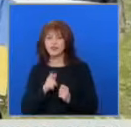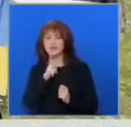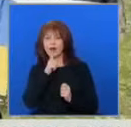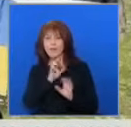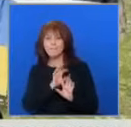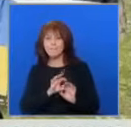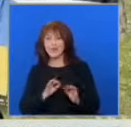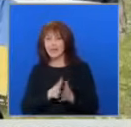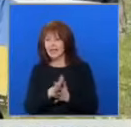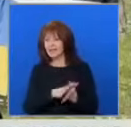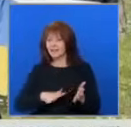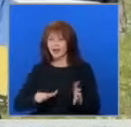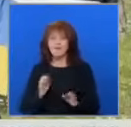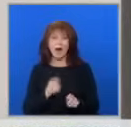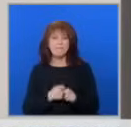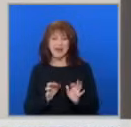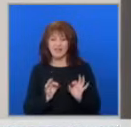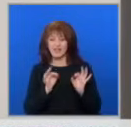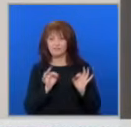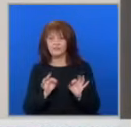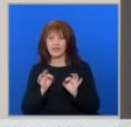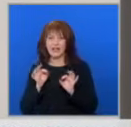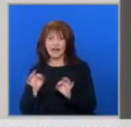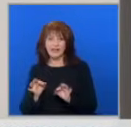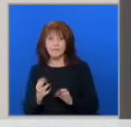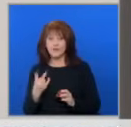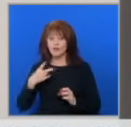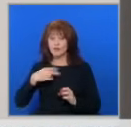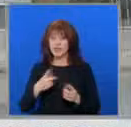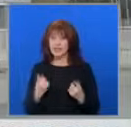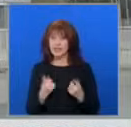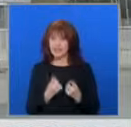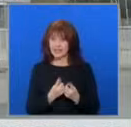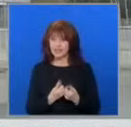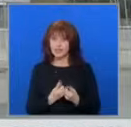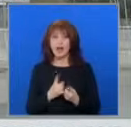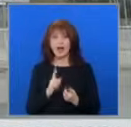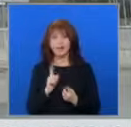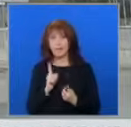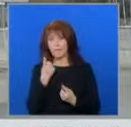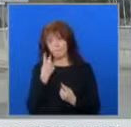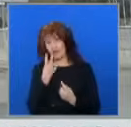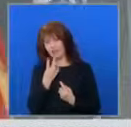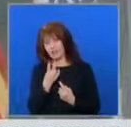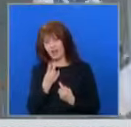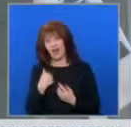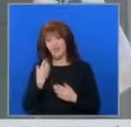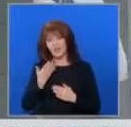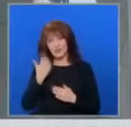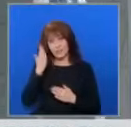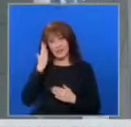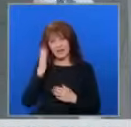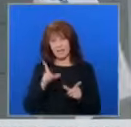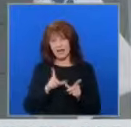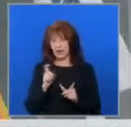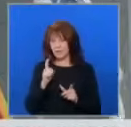места и върши геноцид на украинско население. Двустранна среща между Лавров и Блинкен не е предвидена. Външният министър Мария Габриел